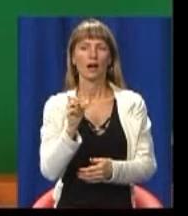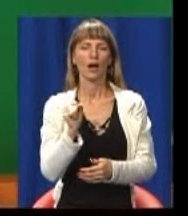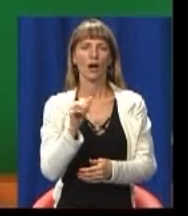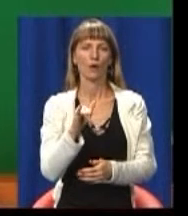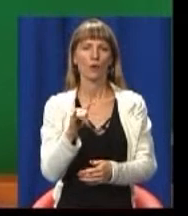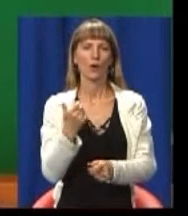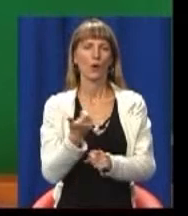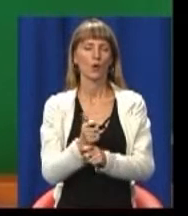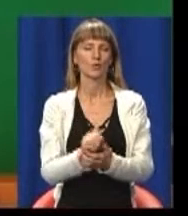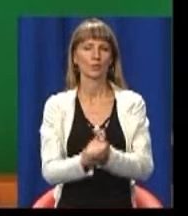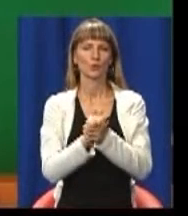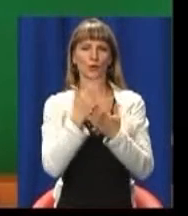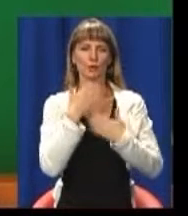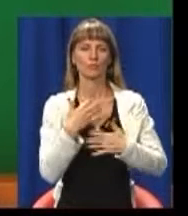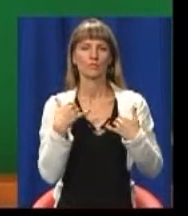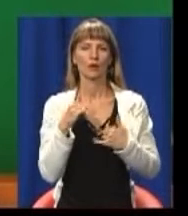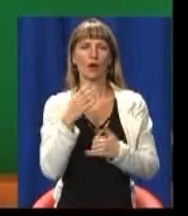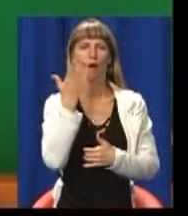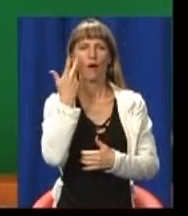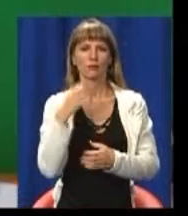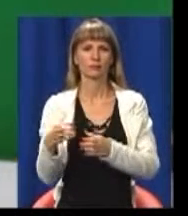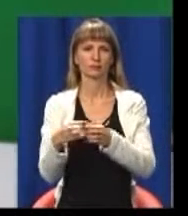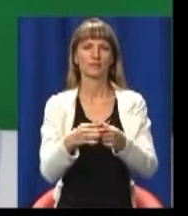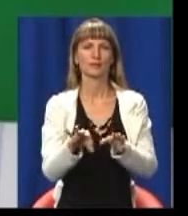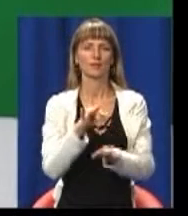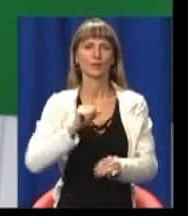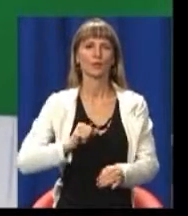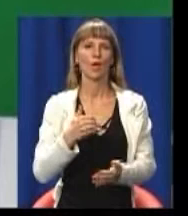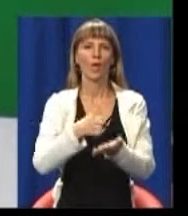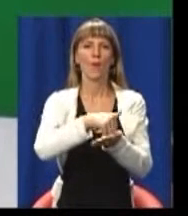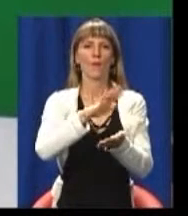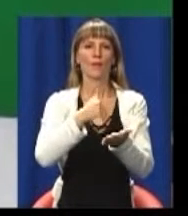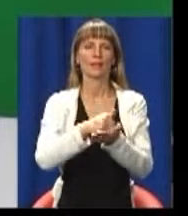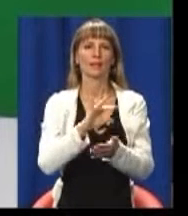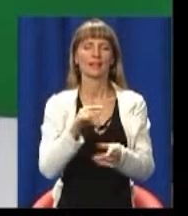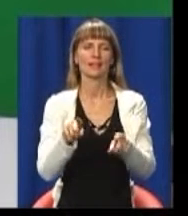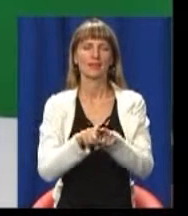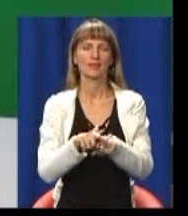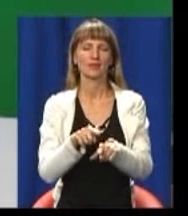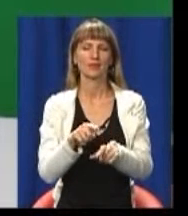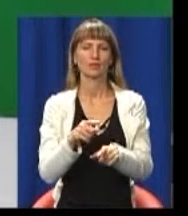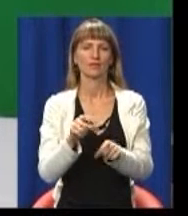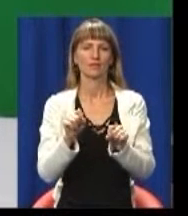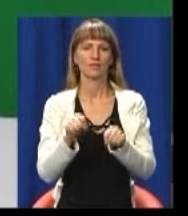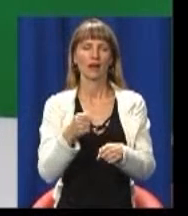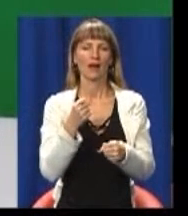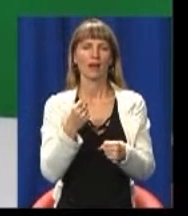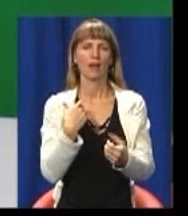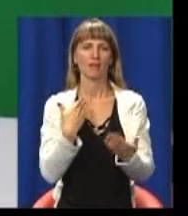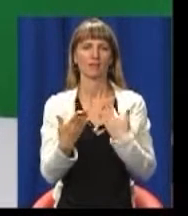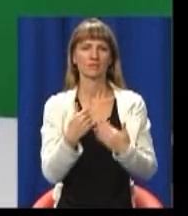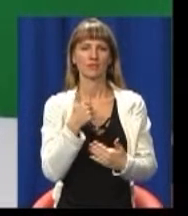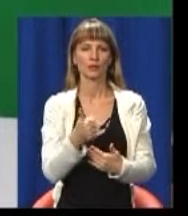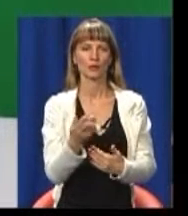дуже дружелюбні тваринки. У стаді вони вибирають собі друзів та облизують їх і таким чином висловлюють своє дружне ставлення один